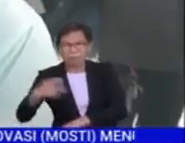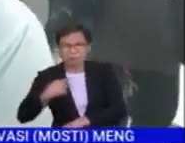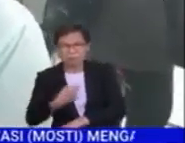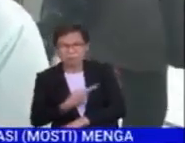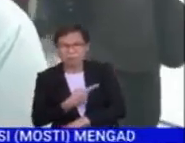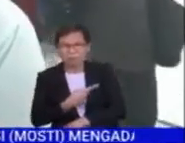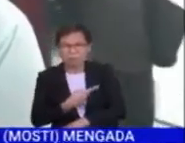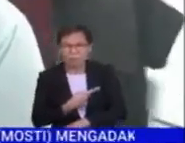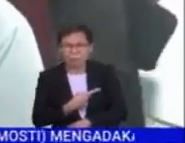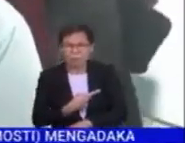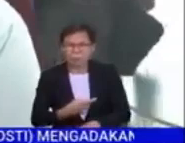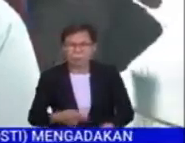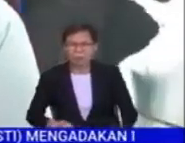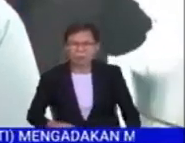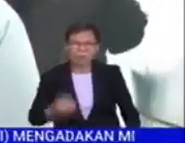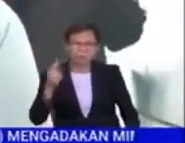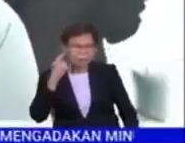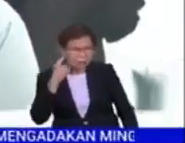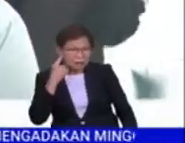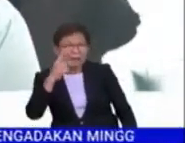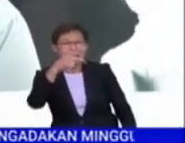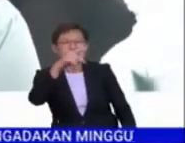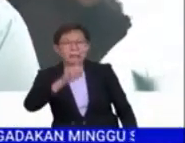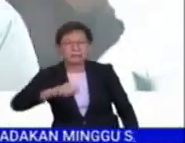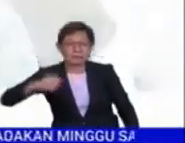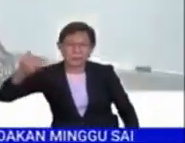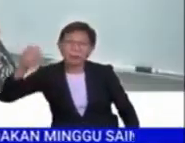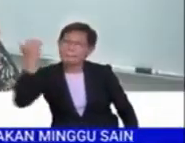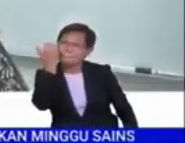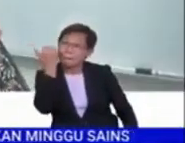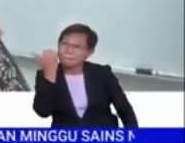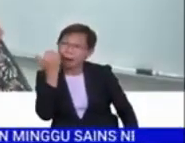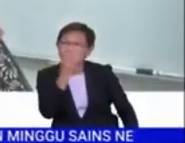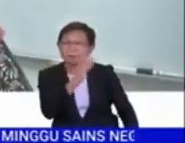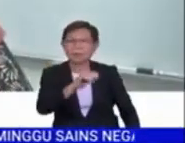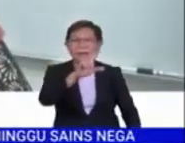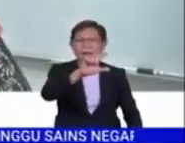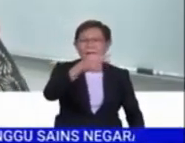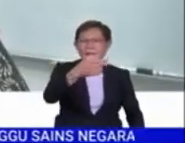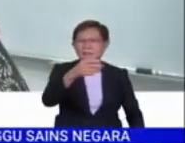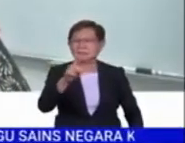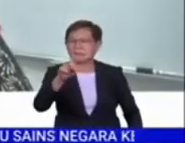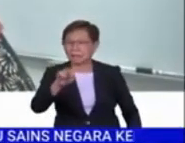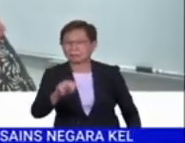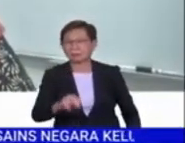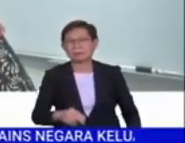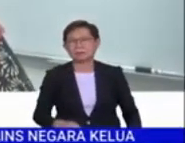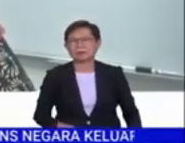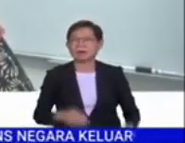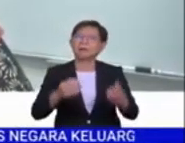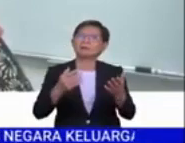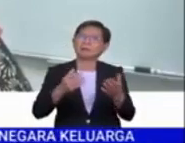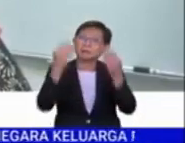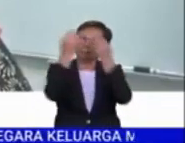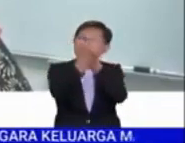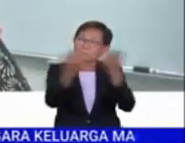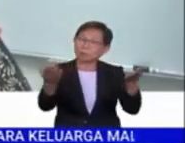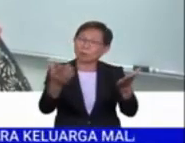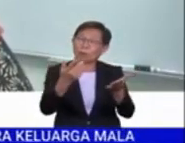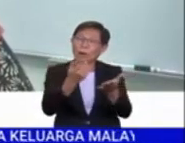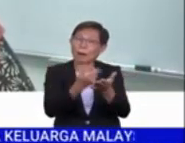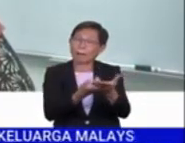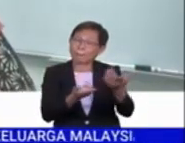lebih banyak kes-kes mahkamah dengan LHDN. Dia akan bagi situasi lah. Maknanya contohnya sama ada